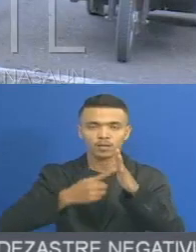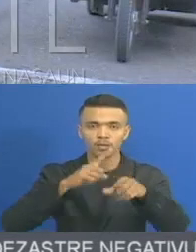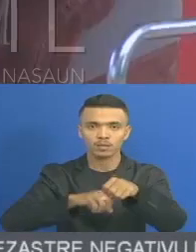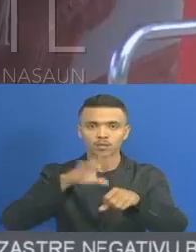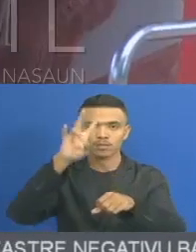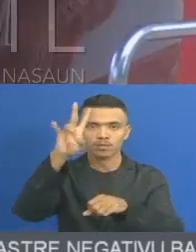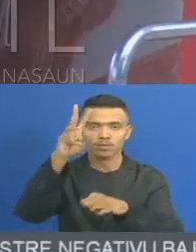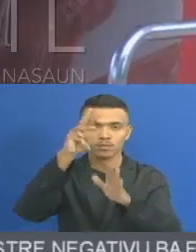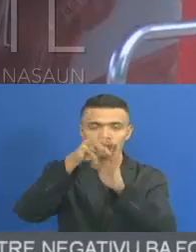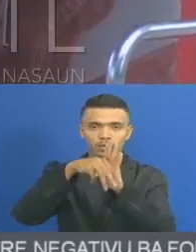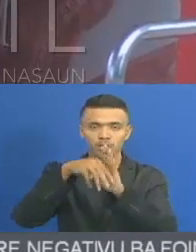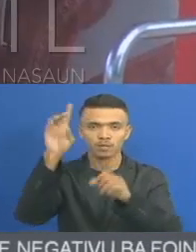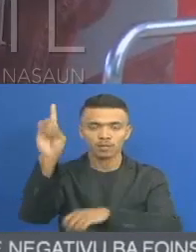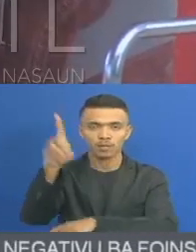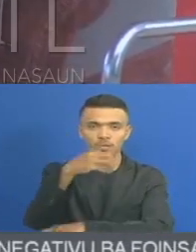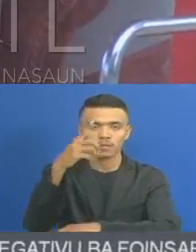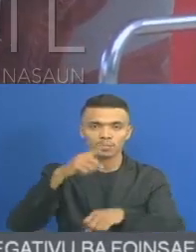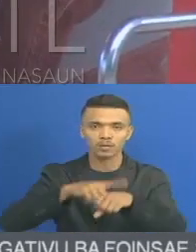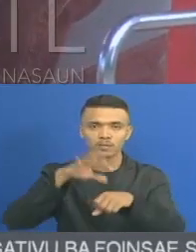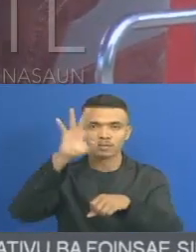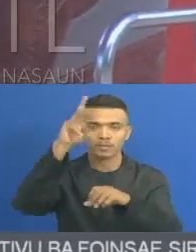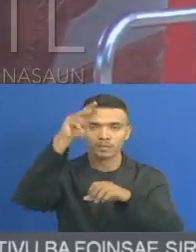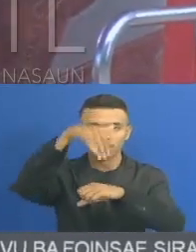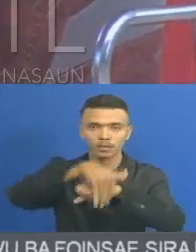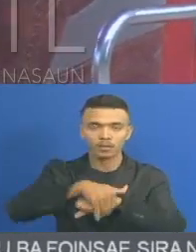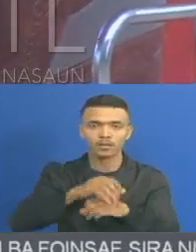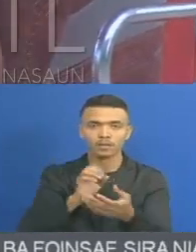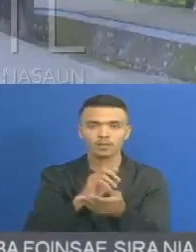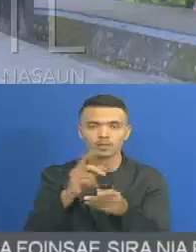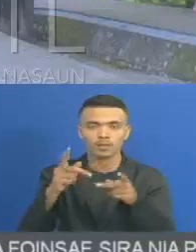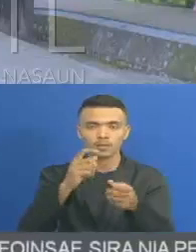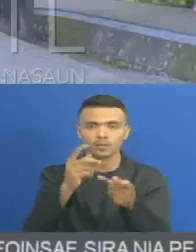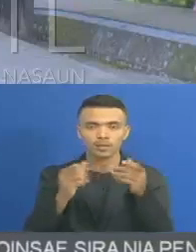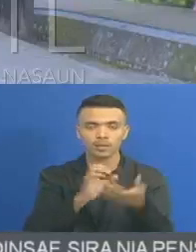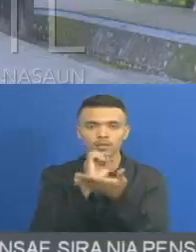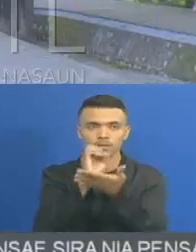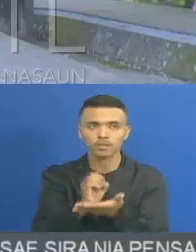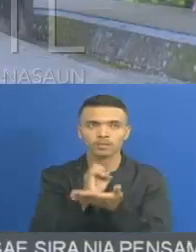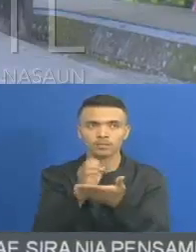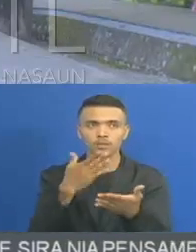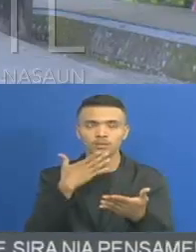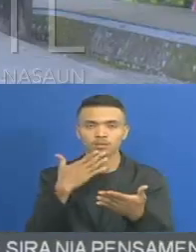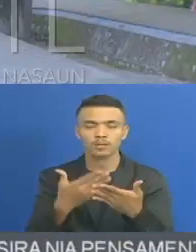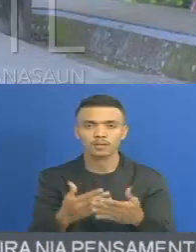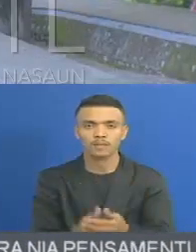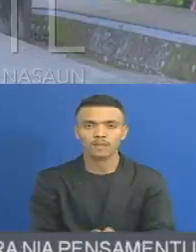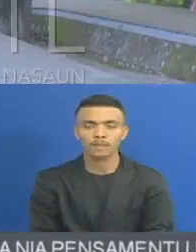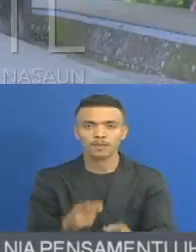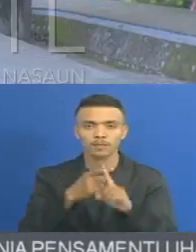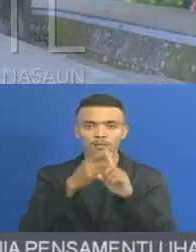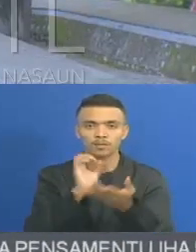to tuku siakalang. No situasaun ye kusimos la odiak. Saya usi samoro mai oikus